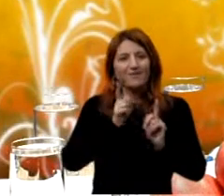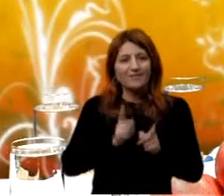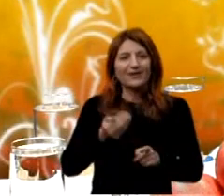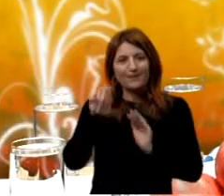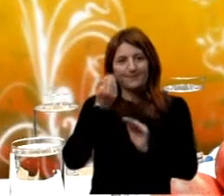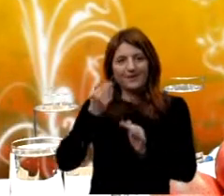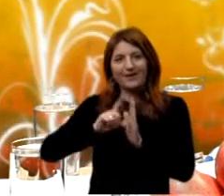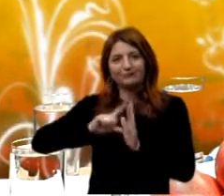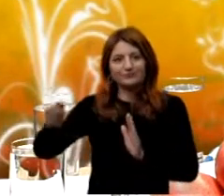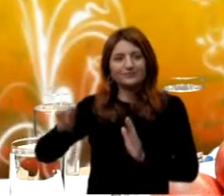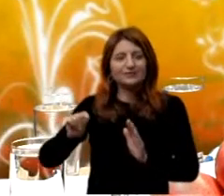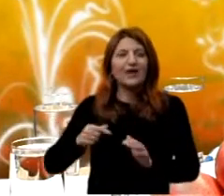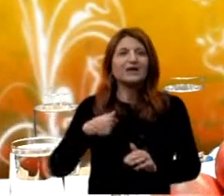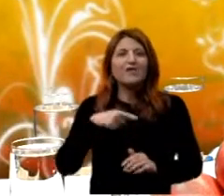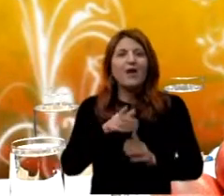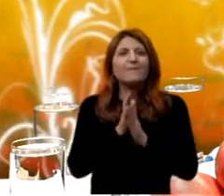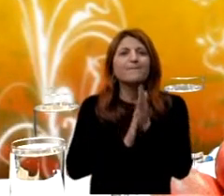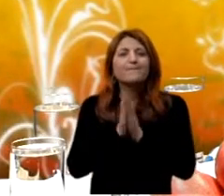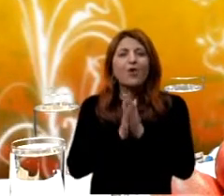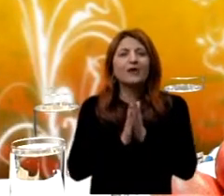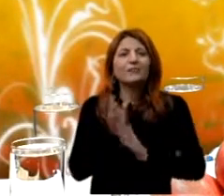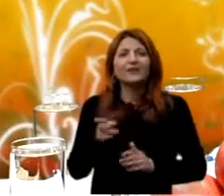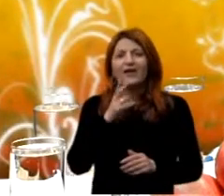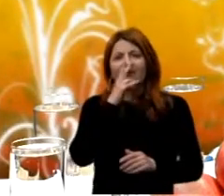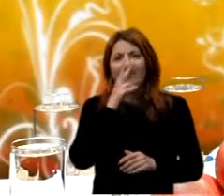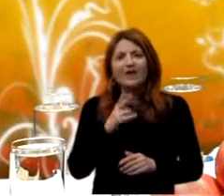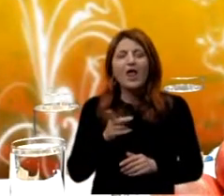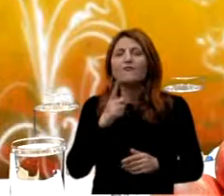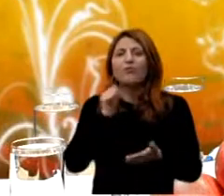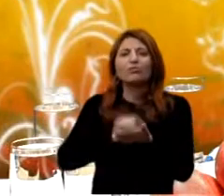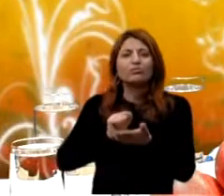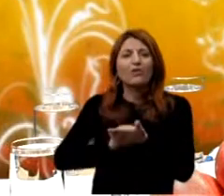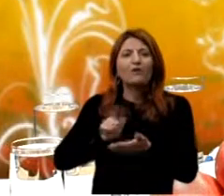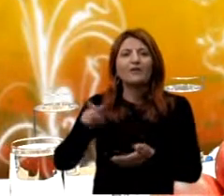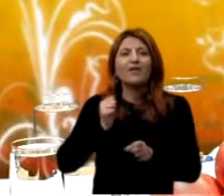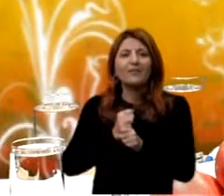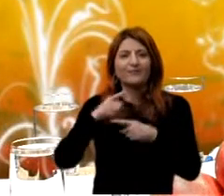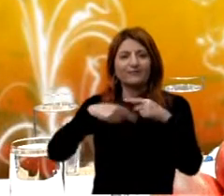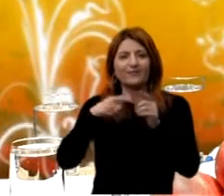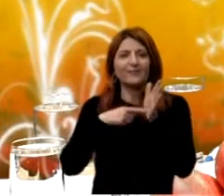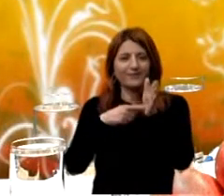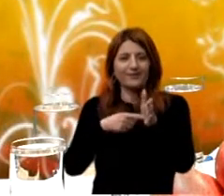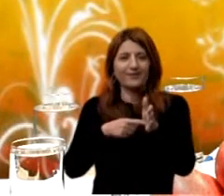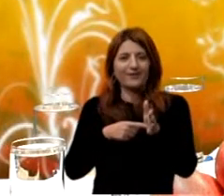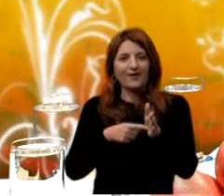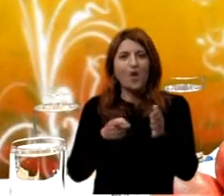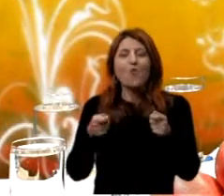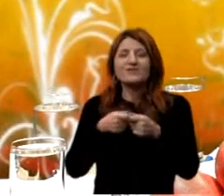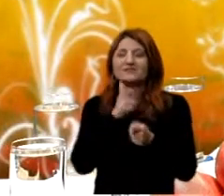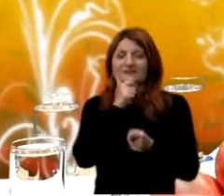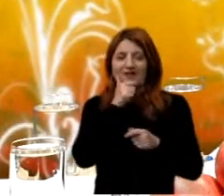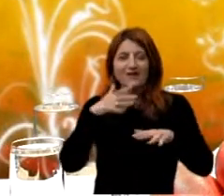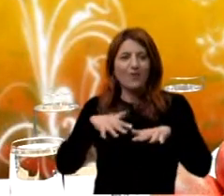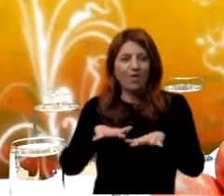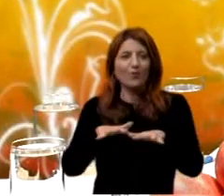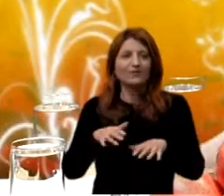emisija traje, pa ću vas zamoliti da vidimo kakav je novinarka napravila prilog malo o starijoj populaciji,